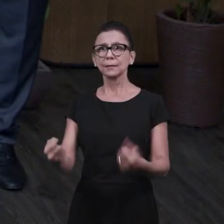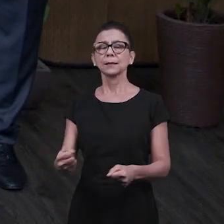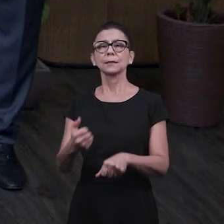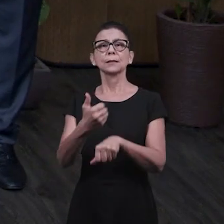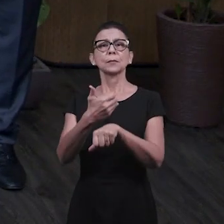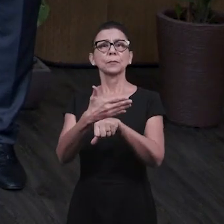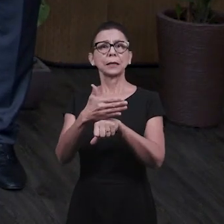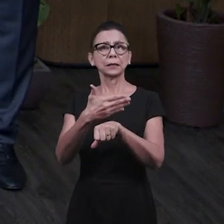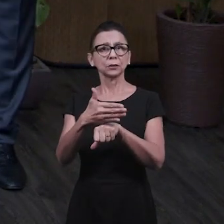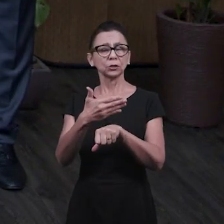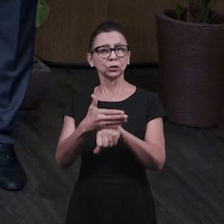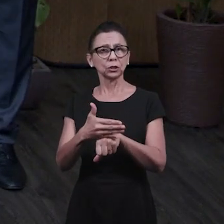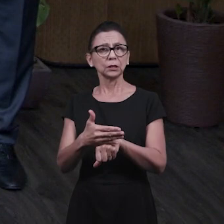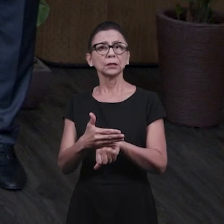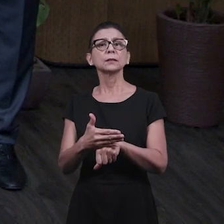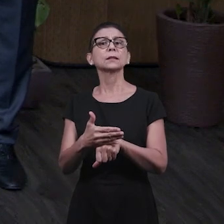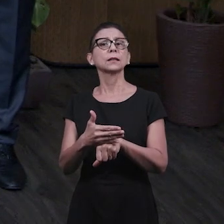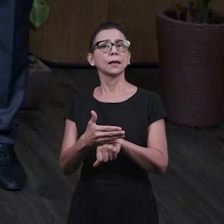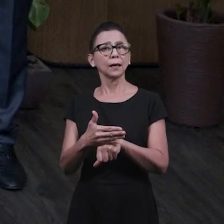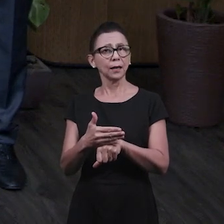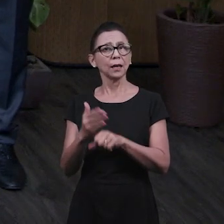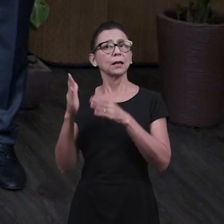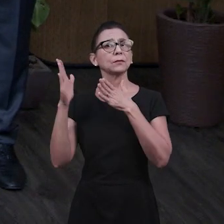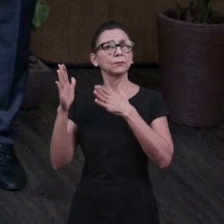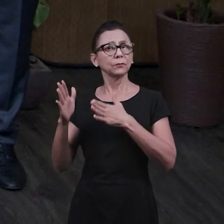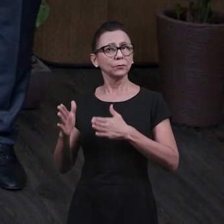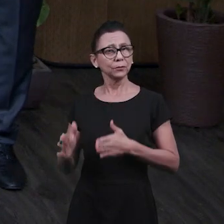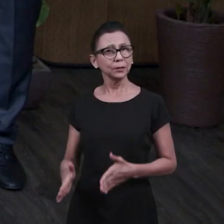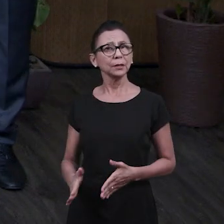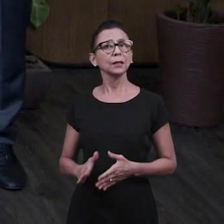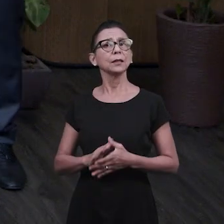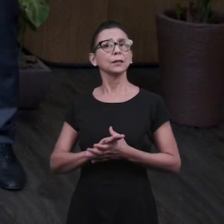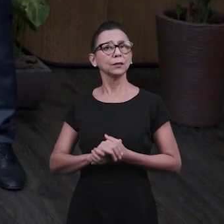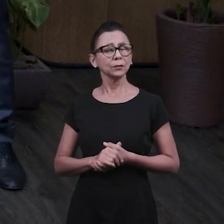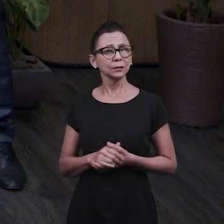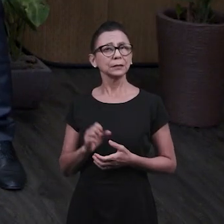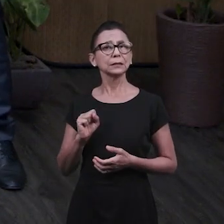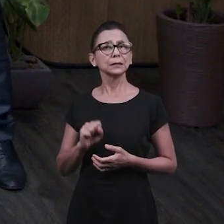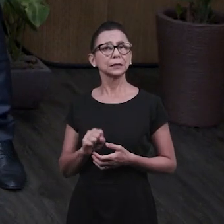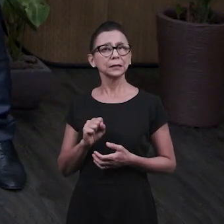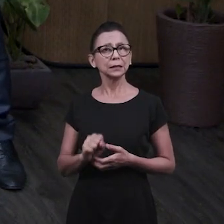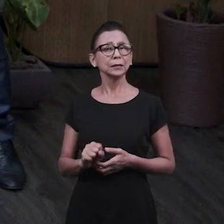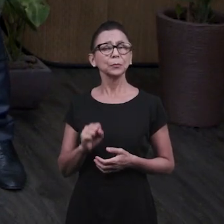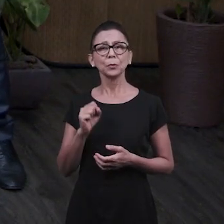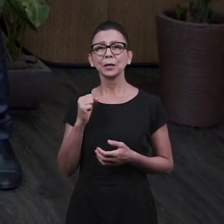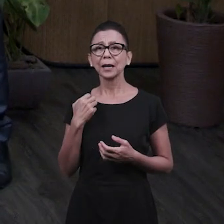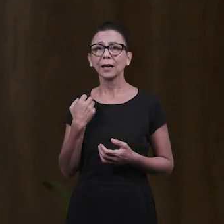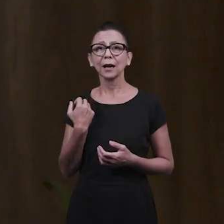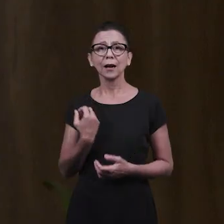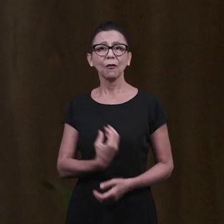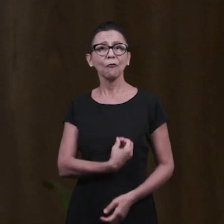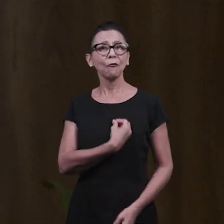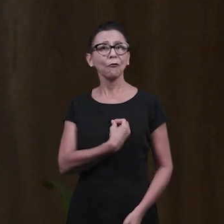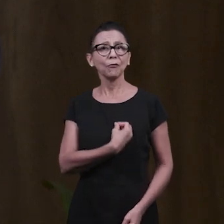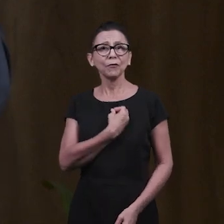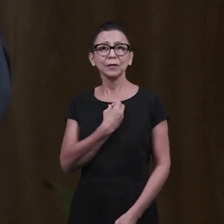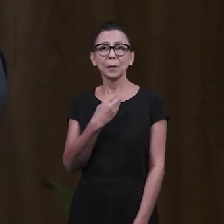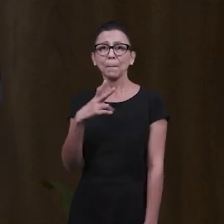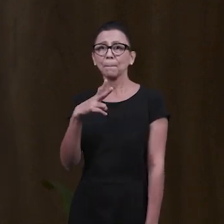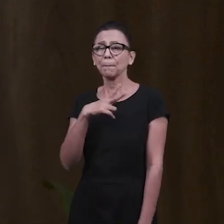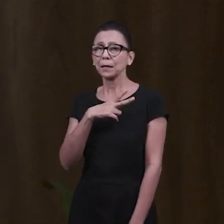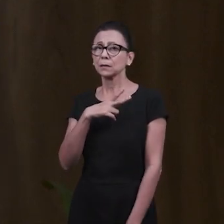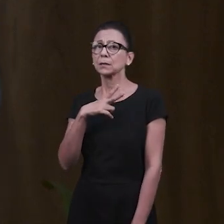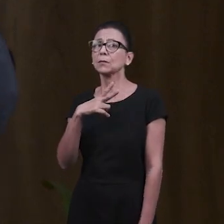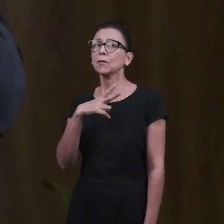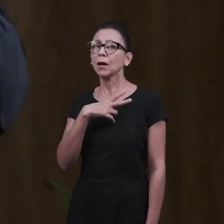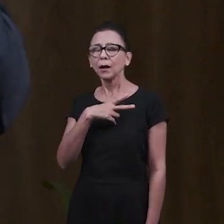parole de Dieu, comme le fondement de sa vie. Et cela est fait